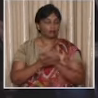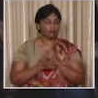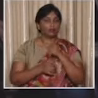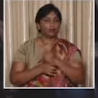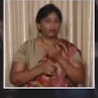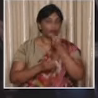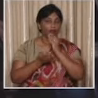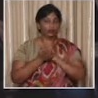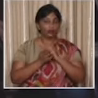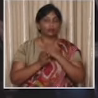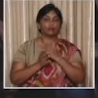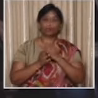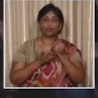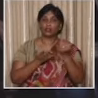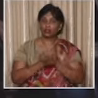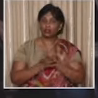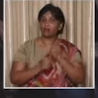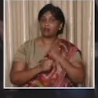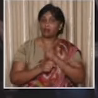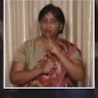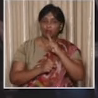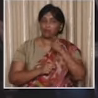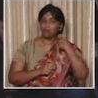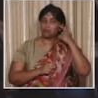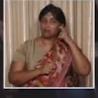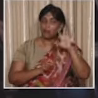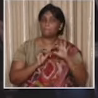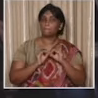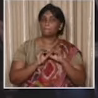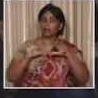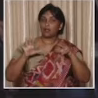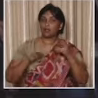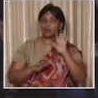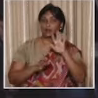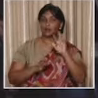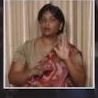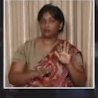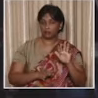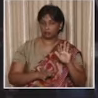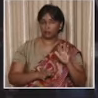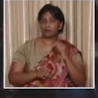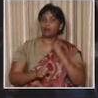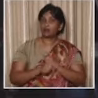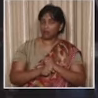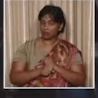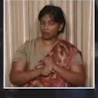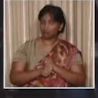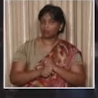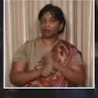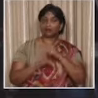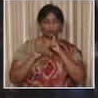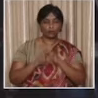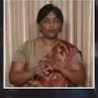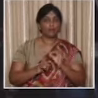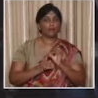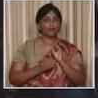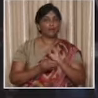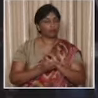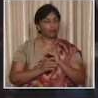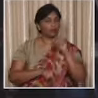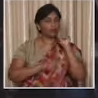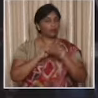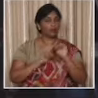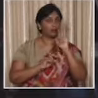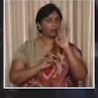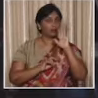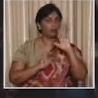බාණ්ඩ හසේවා මත බදු ගහලා ආණ්ඩුවම කියන අපේක්ෂා කරන බිලියන 859ක්. ඒතර ආණ්ඩුව මේ පුද්ගලිකංශයේ සේවකයන්